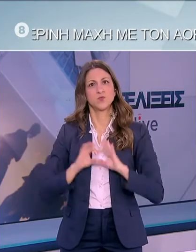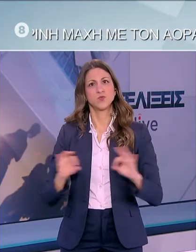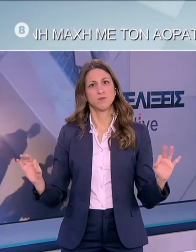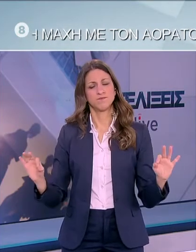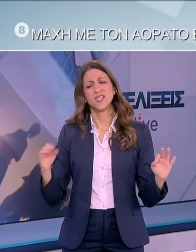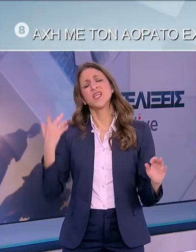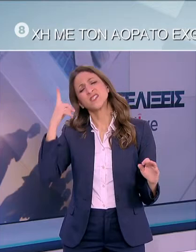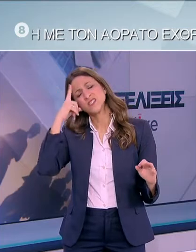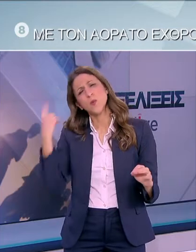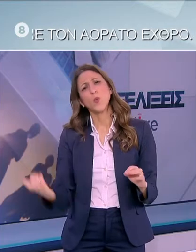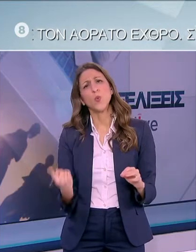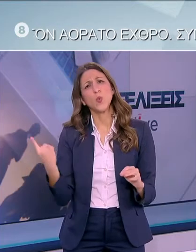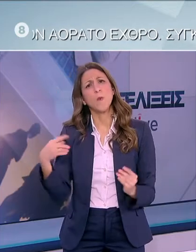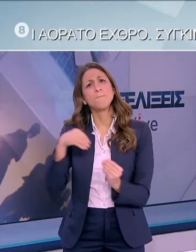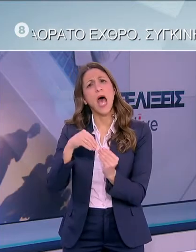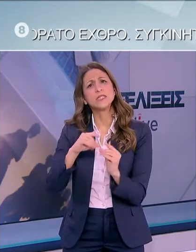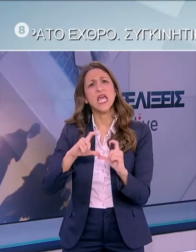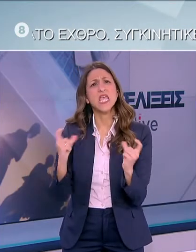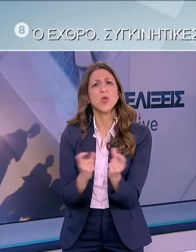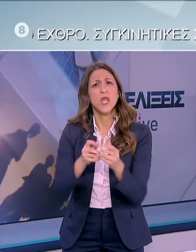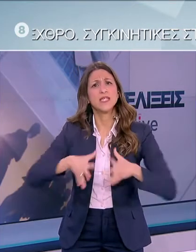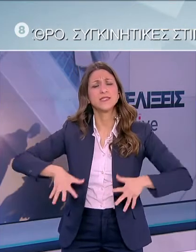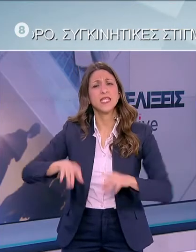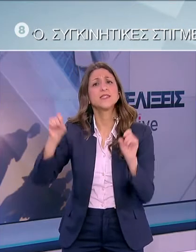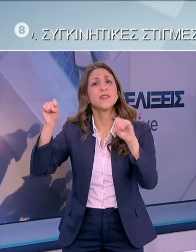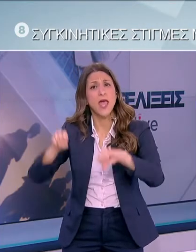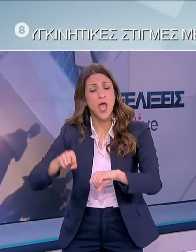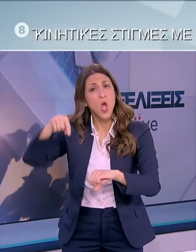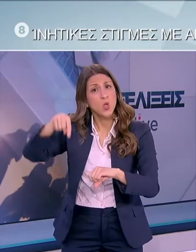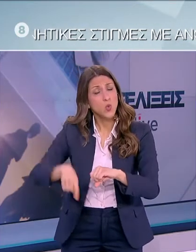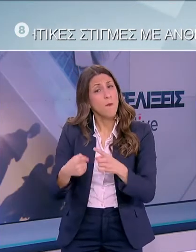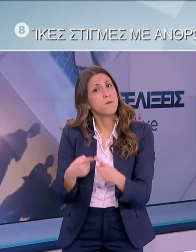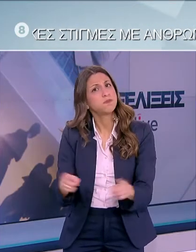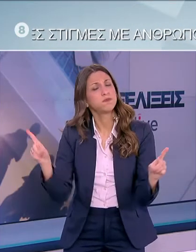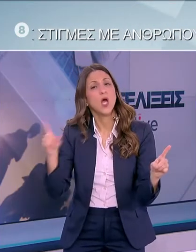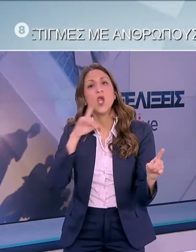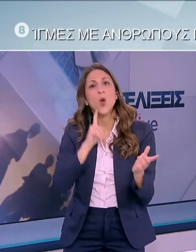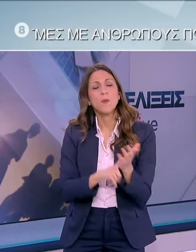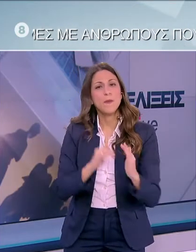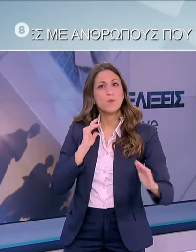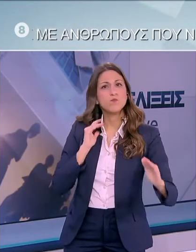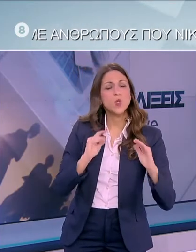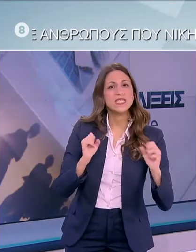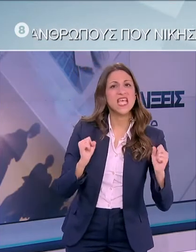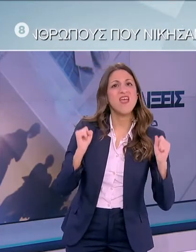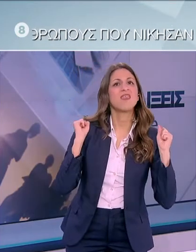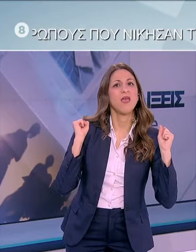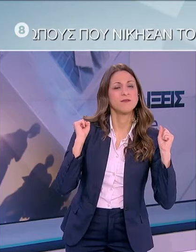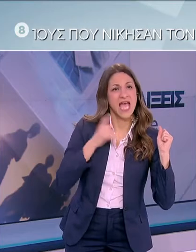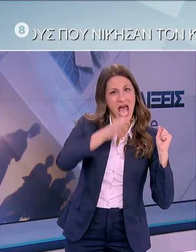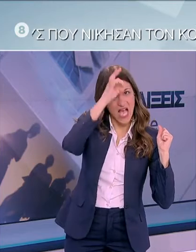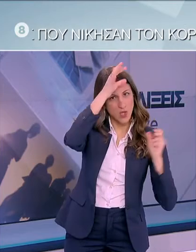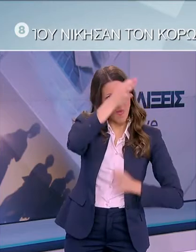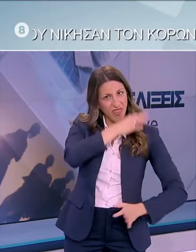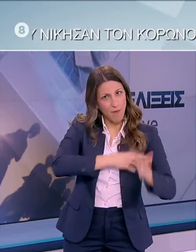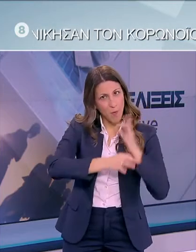προασπίσουμε ένα υπέρτερο αγαθό που δεν είναι άλλο από την υγεία. Αυτό δεν είναι διαπραγματεύσιμο και σίγουρα δεν έχουμε ανάγκη να μας το πει η αστυνομία, η οποία